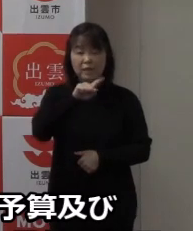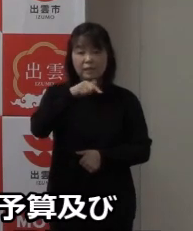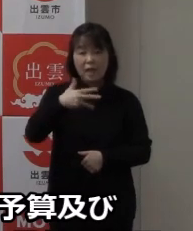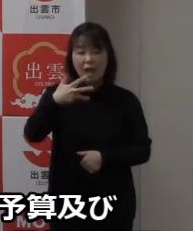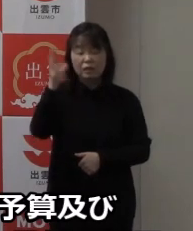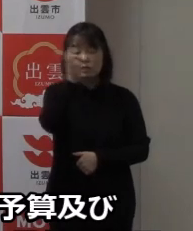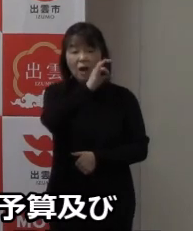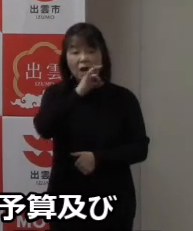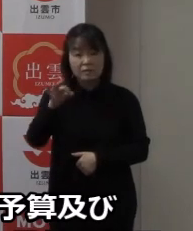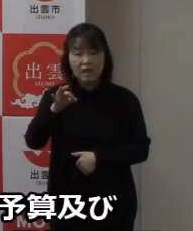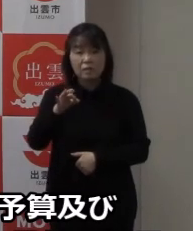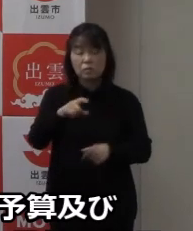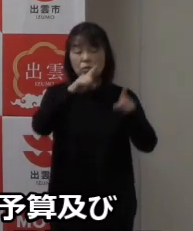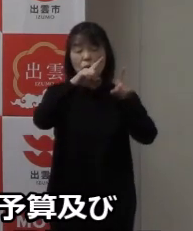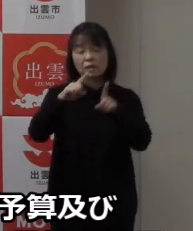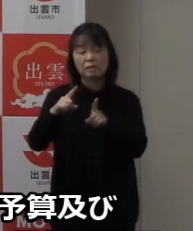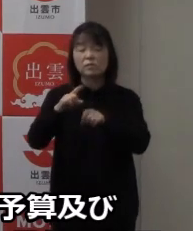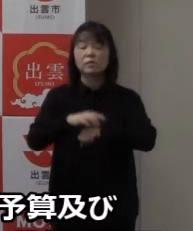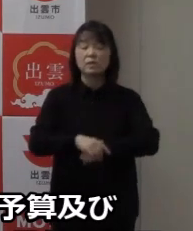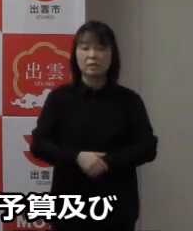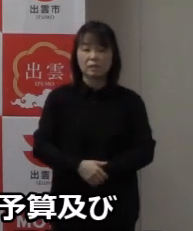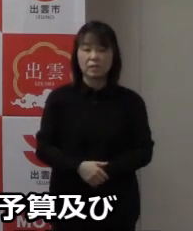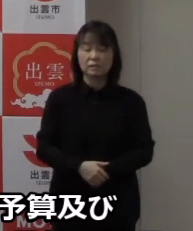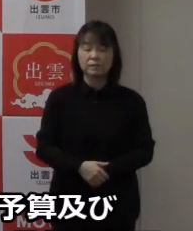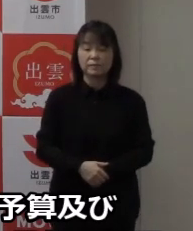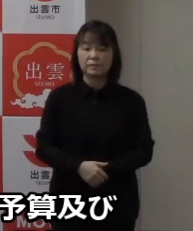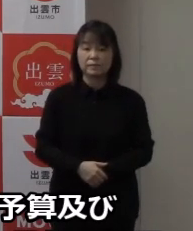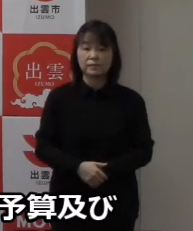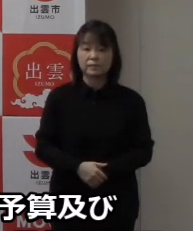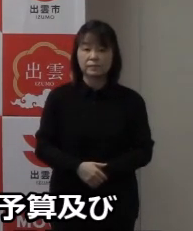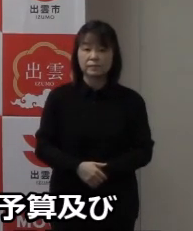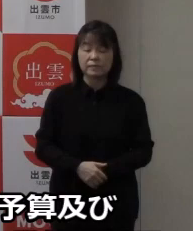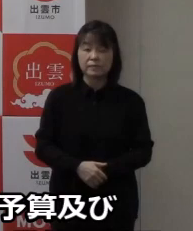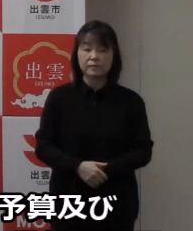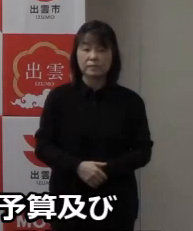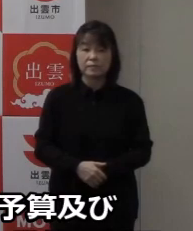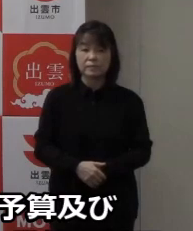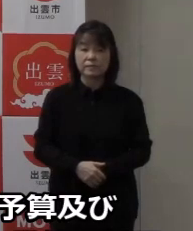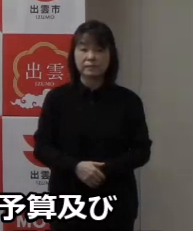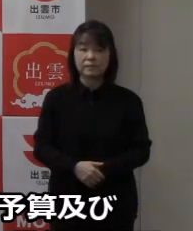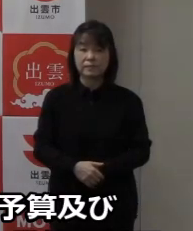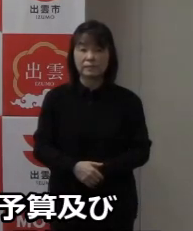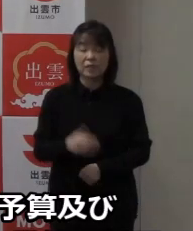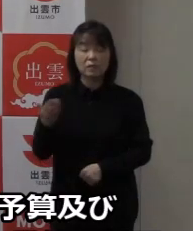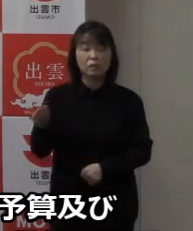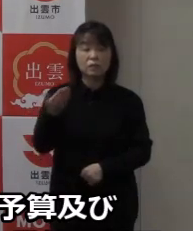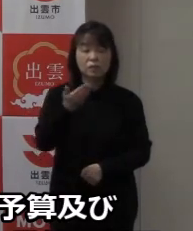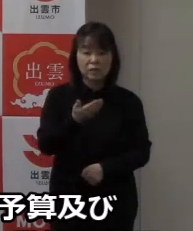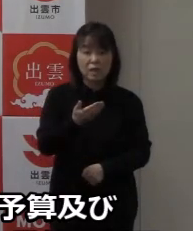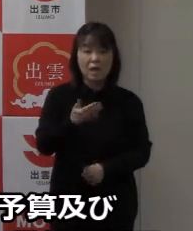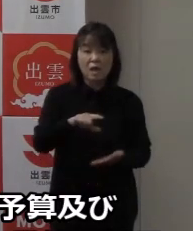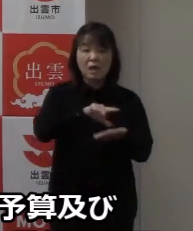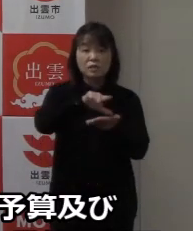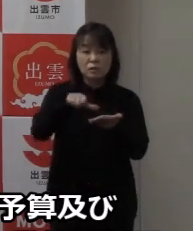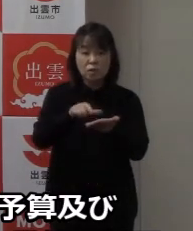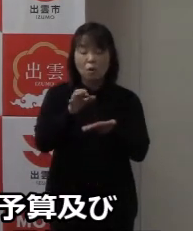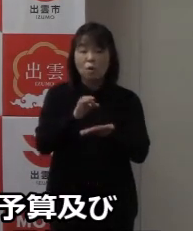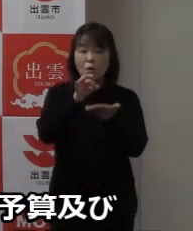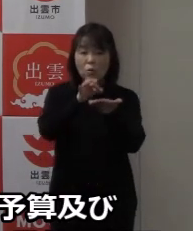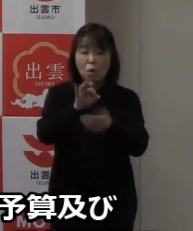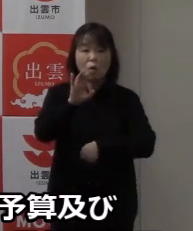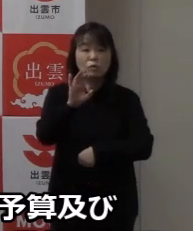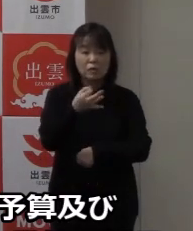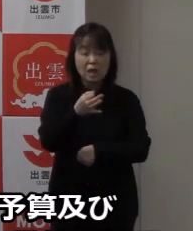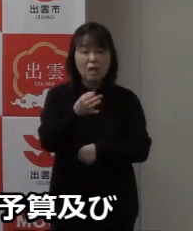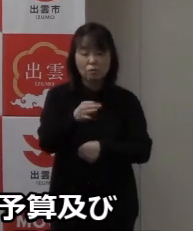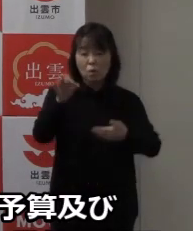1.8% の減となっているところであります。続いて、地方税、交付税等一般財源の収